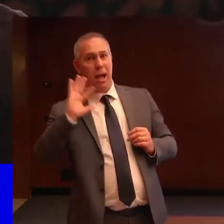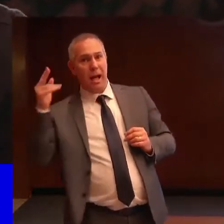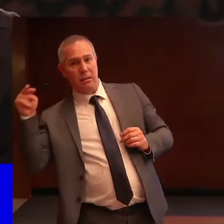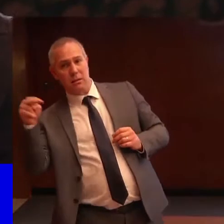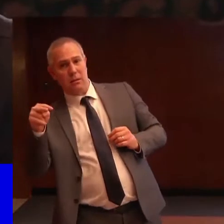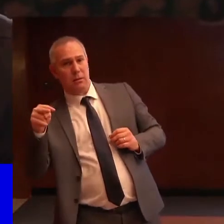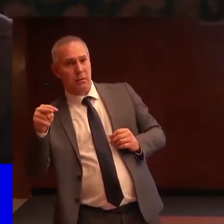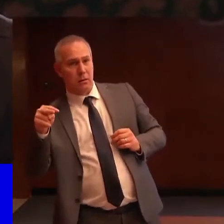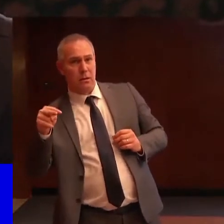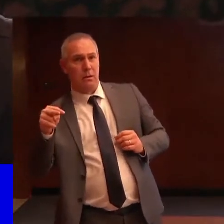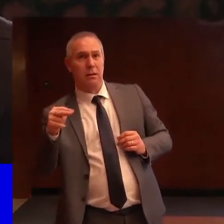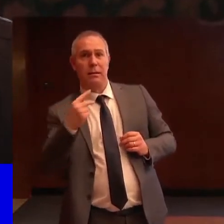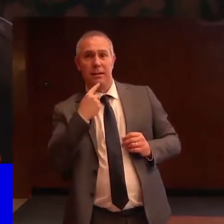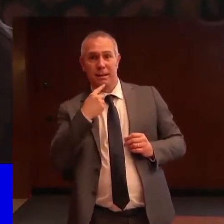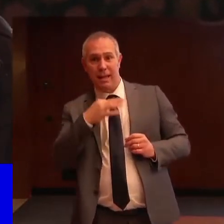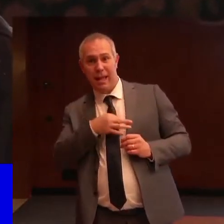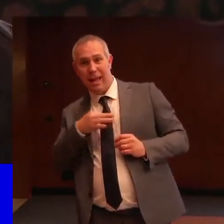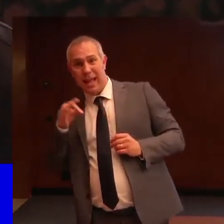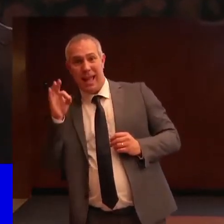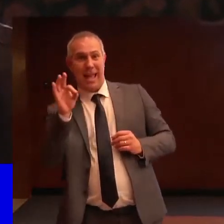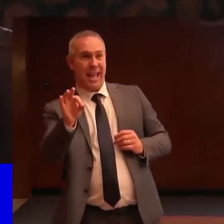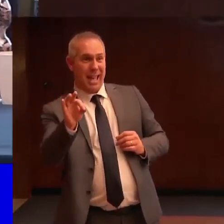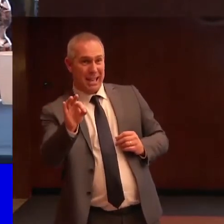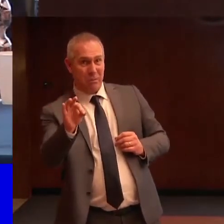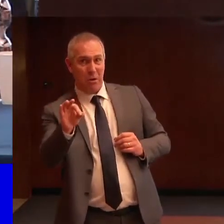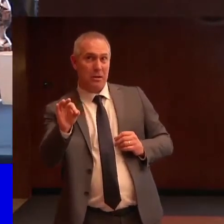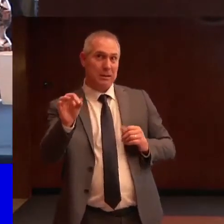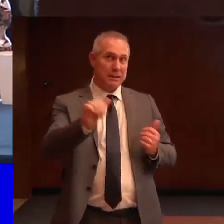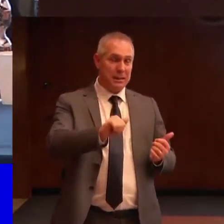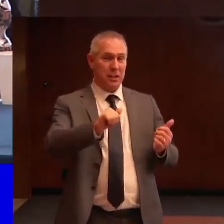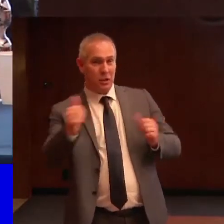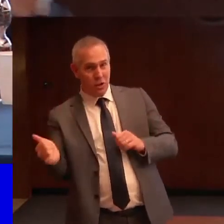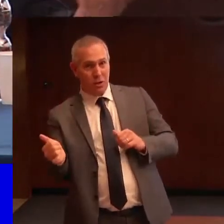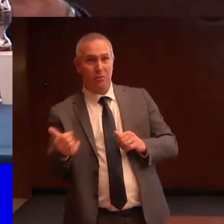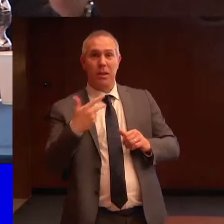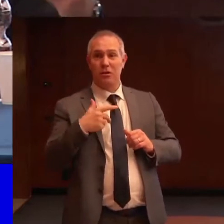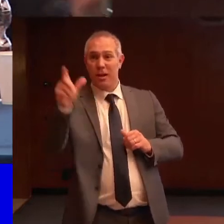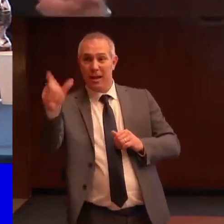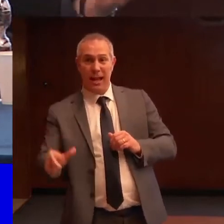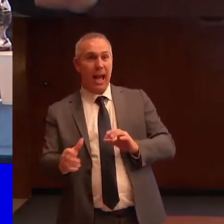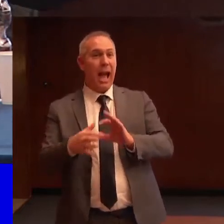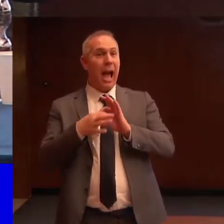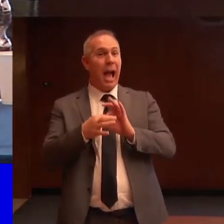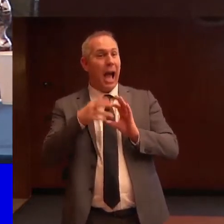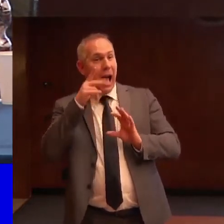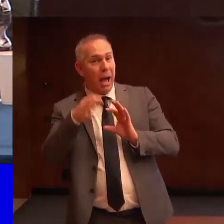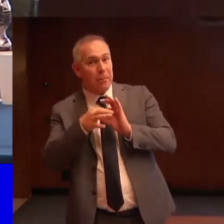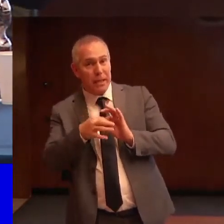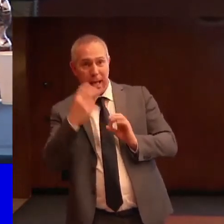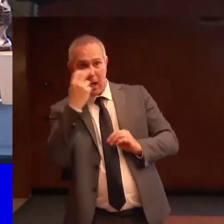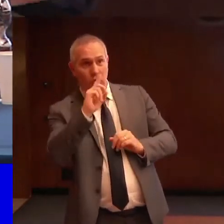da chi se ne starebbe innamorando, forse sì, forse no. C'è il personaggio dell'amica, che è la non vedente